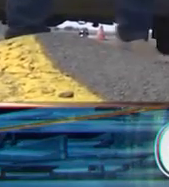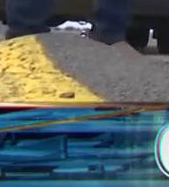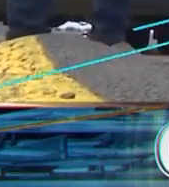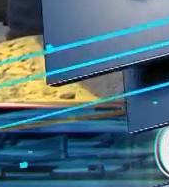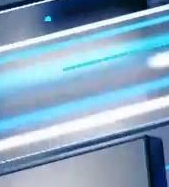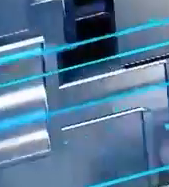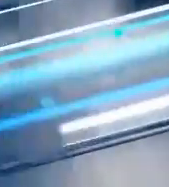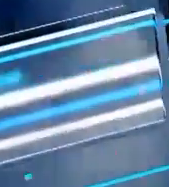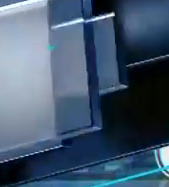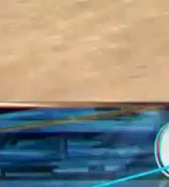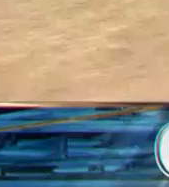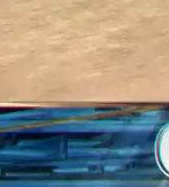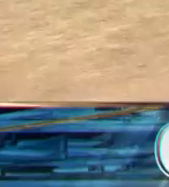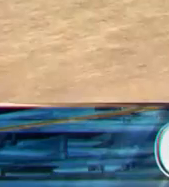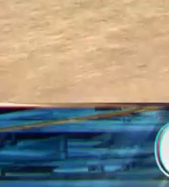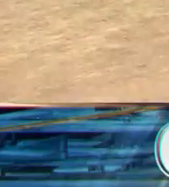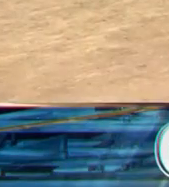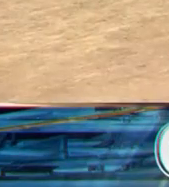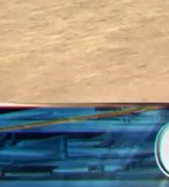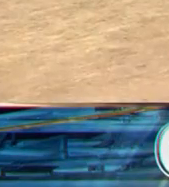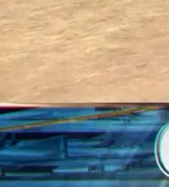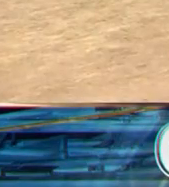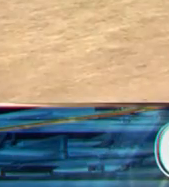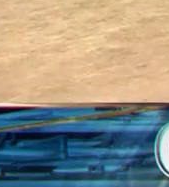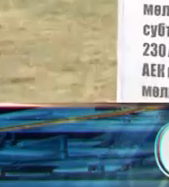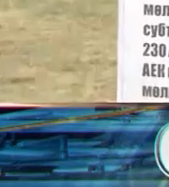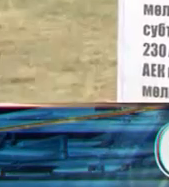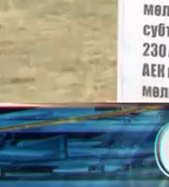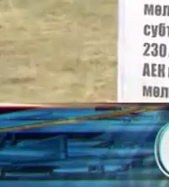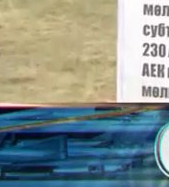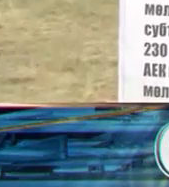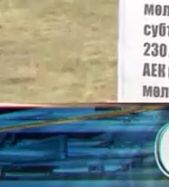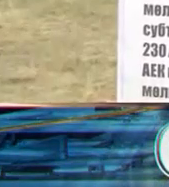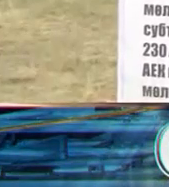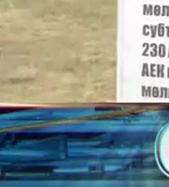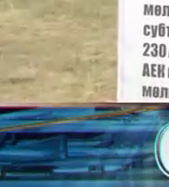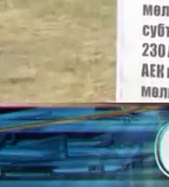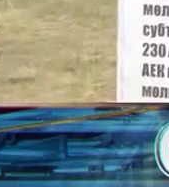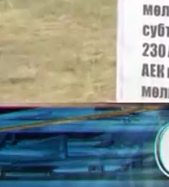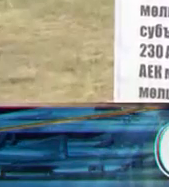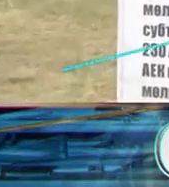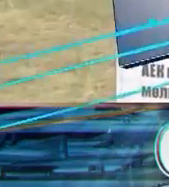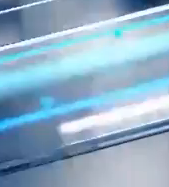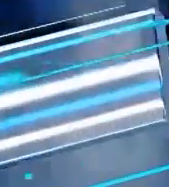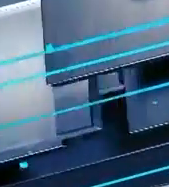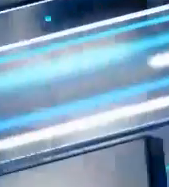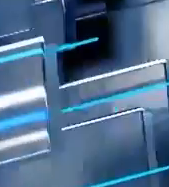Антикор. История Розового озера. Кубиту станет особо охраняемой природной территорией.